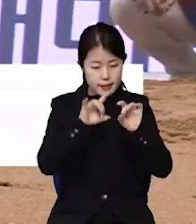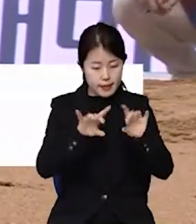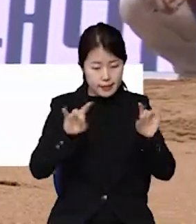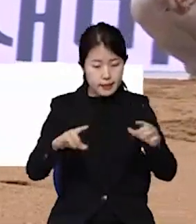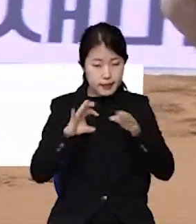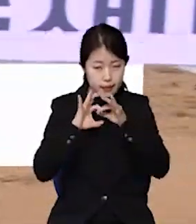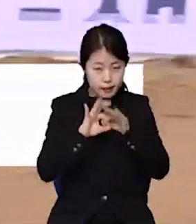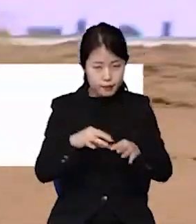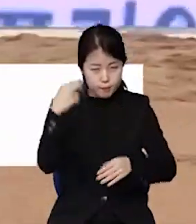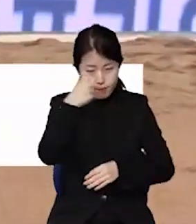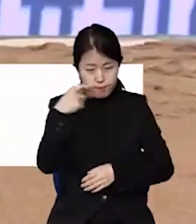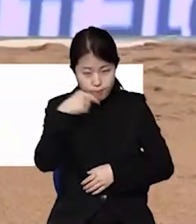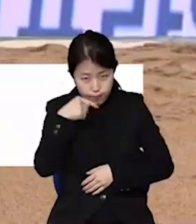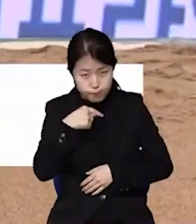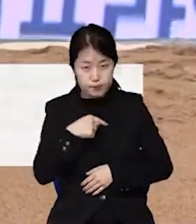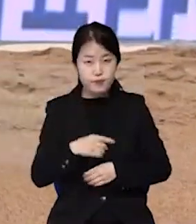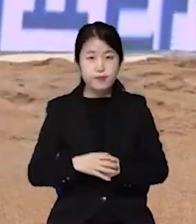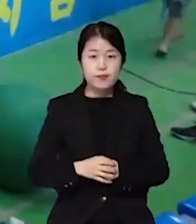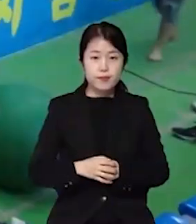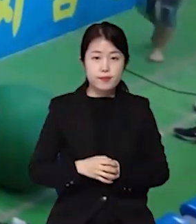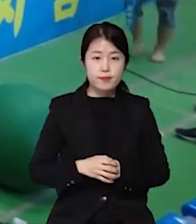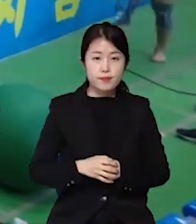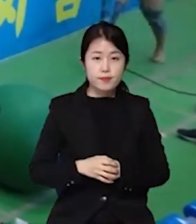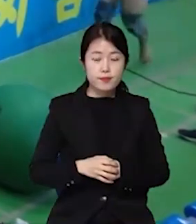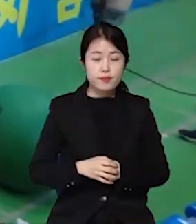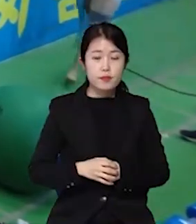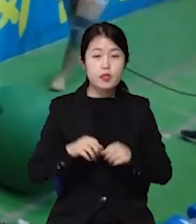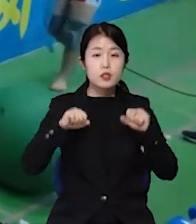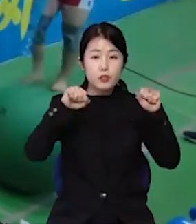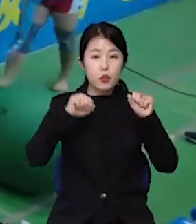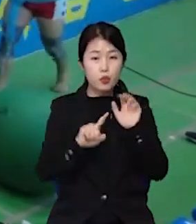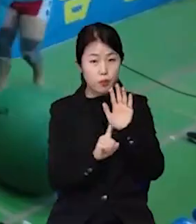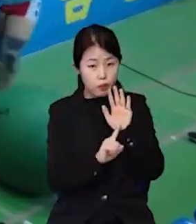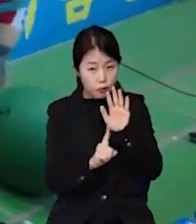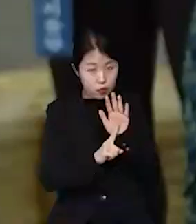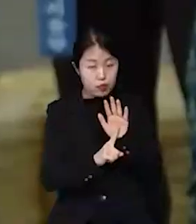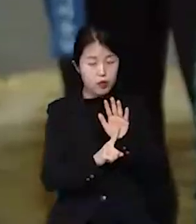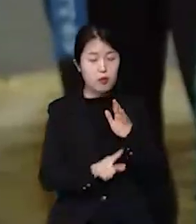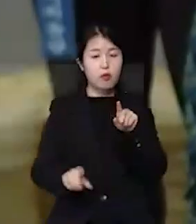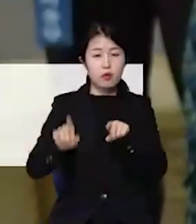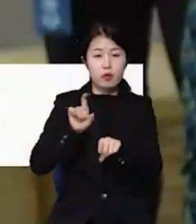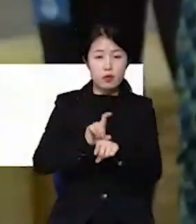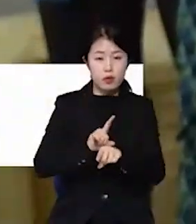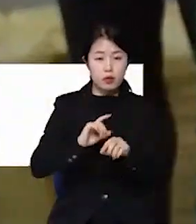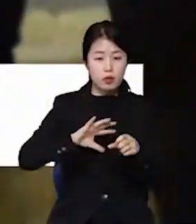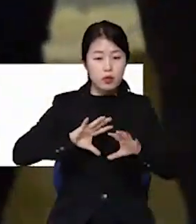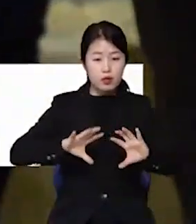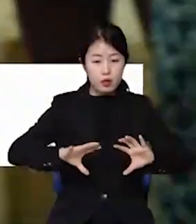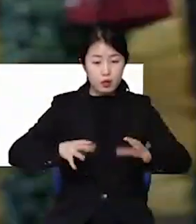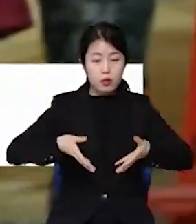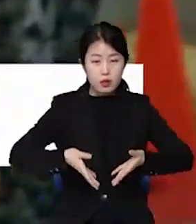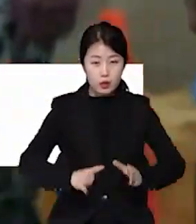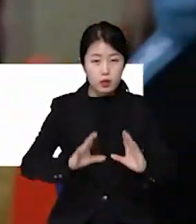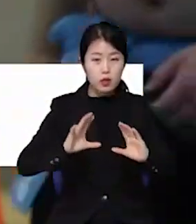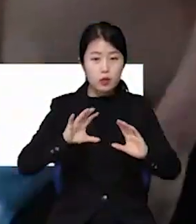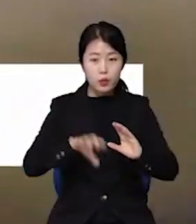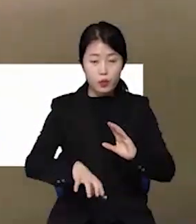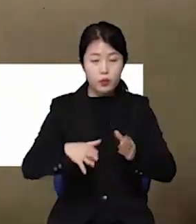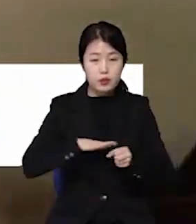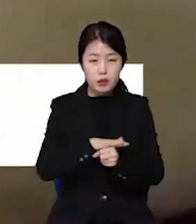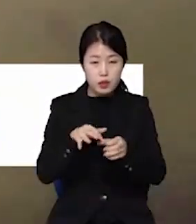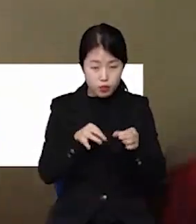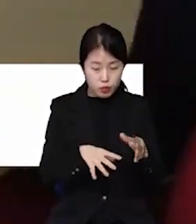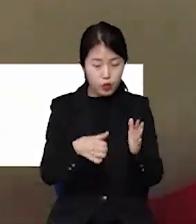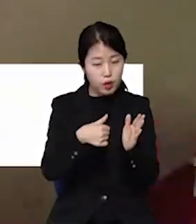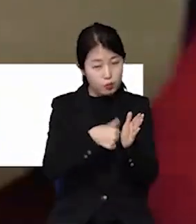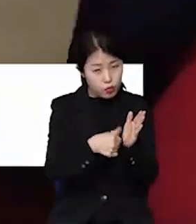씨름단 기금 설치를 검토하기로 했습니다. 스포츠 마케팅을 보완해 고향사랑 기부제와 지역 농특산물 판매 홍보